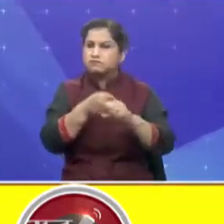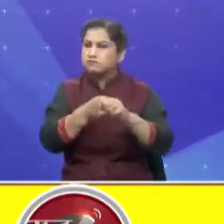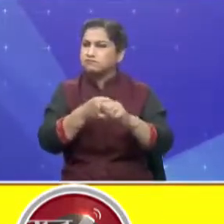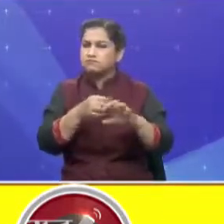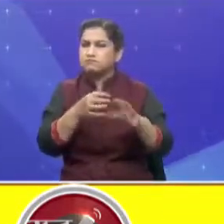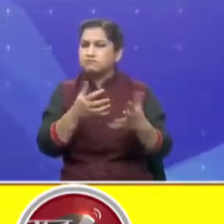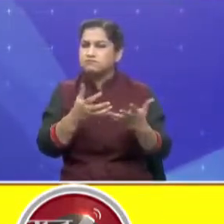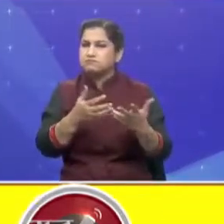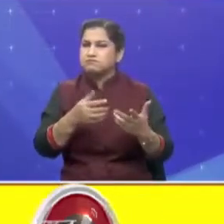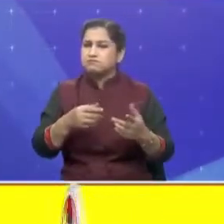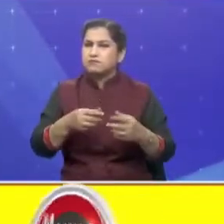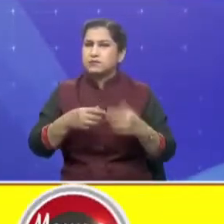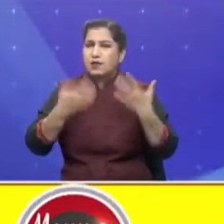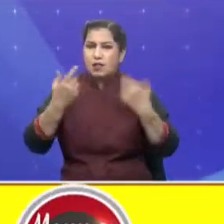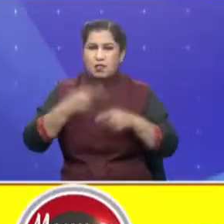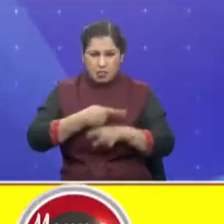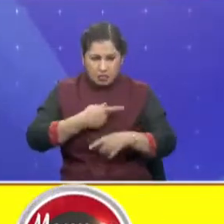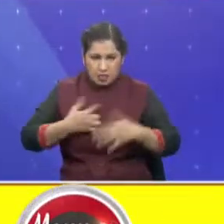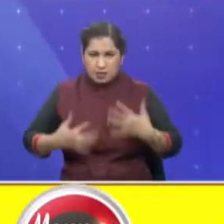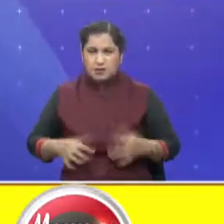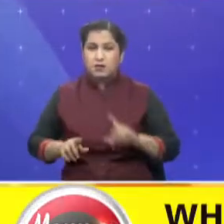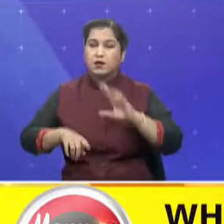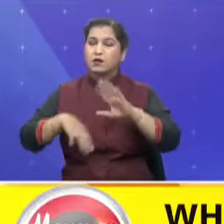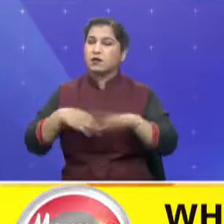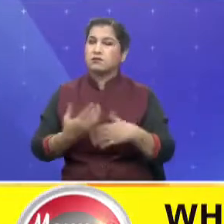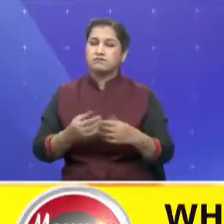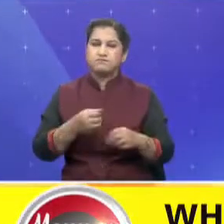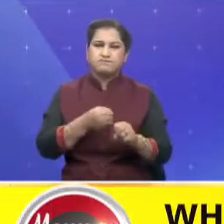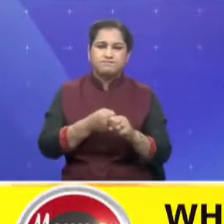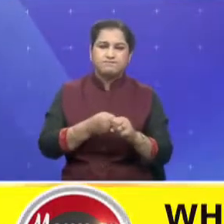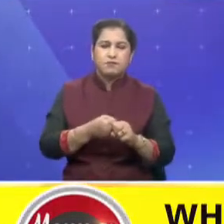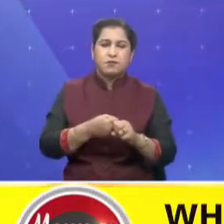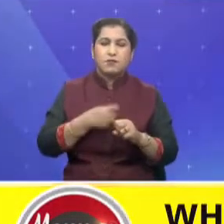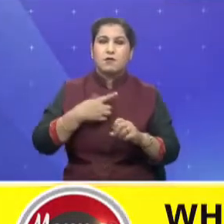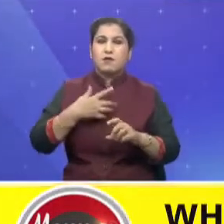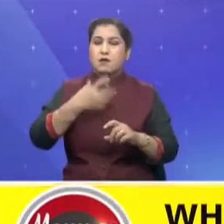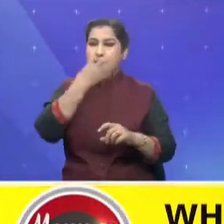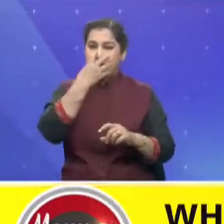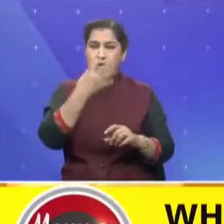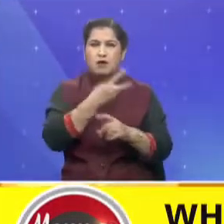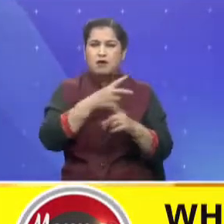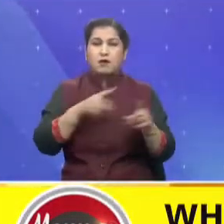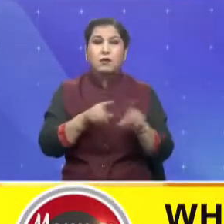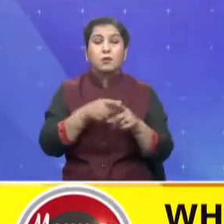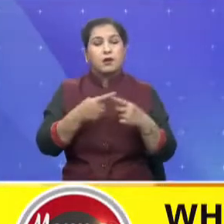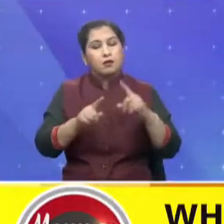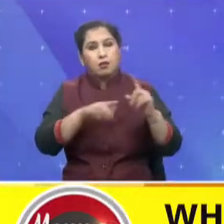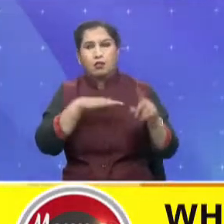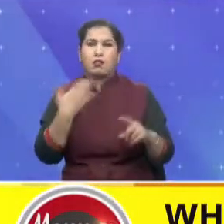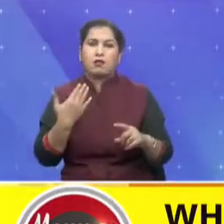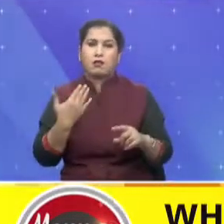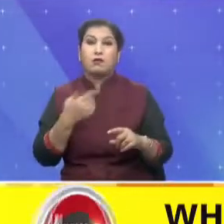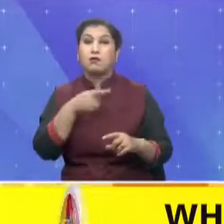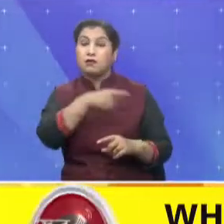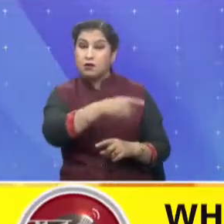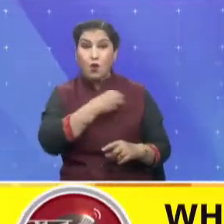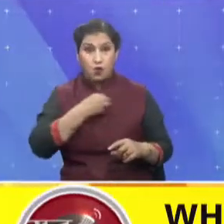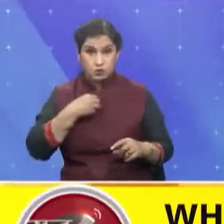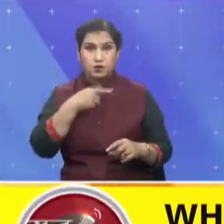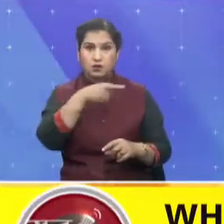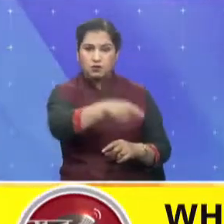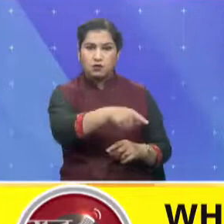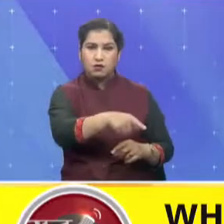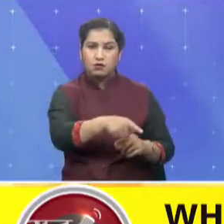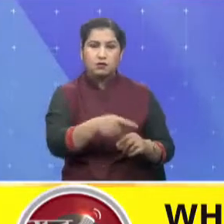हमें छोड़कर चले गए। वरुण जब अस्पताल में थे, उस समय मैंने सोशल मीडिया पर कुछ